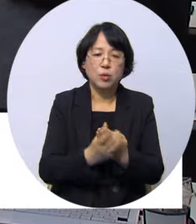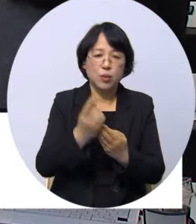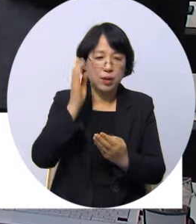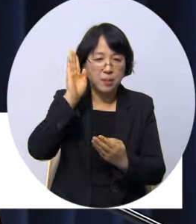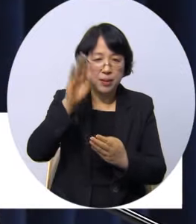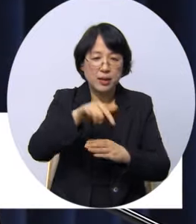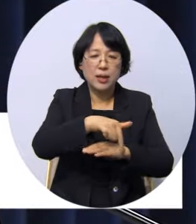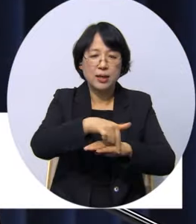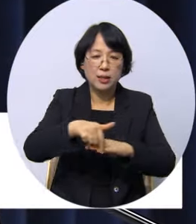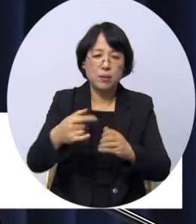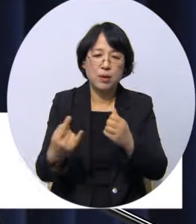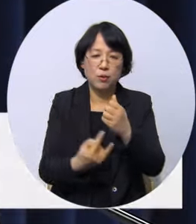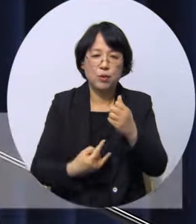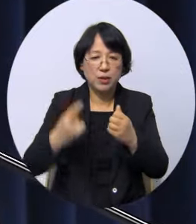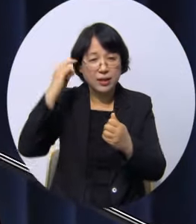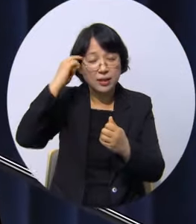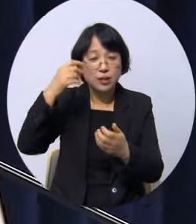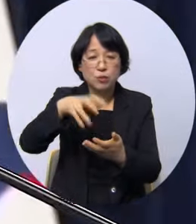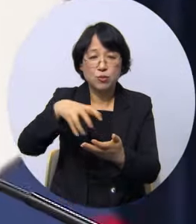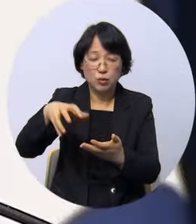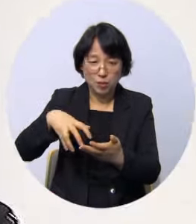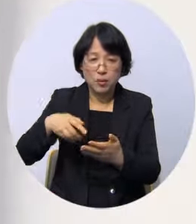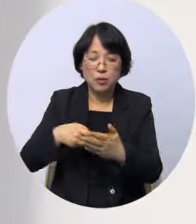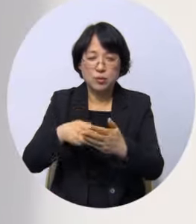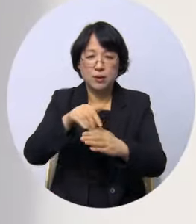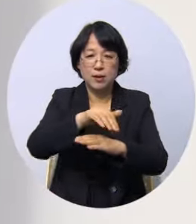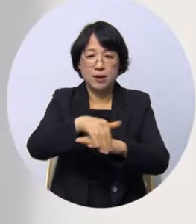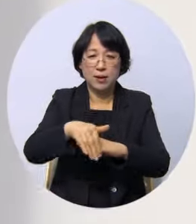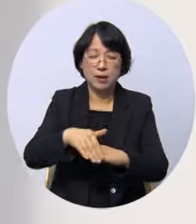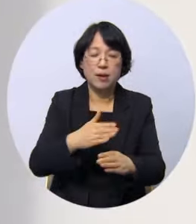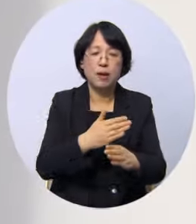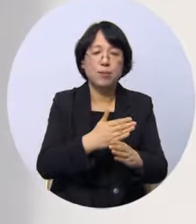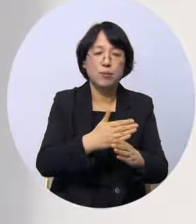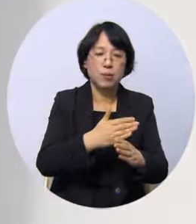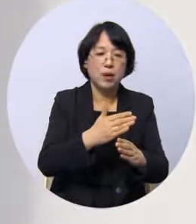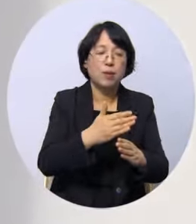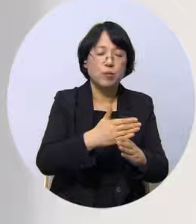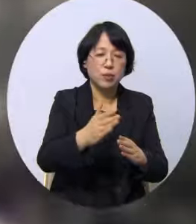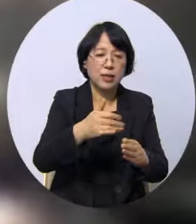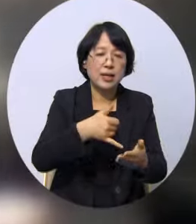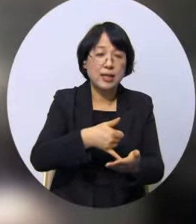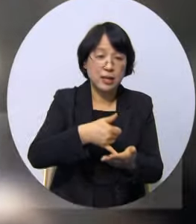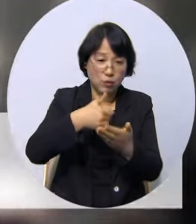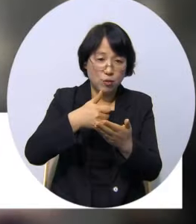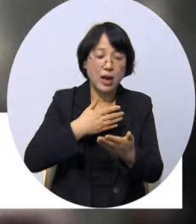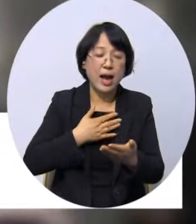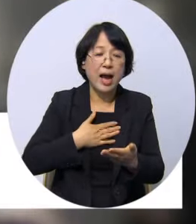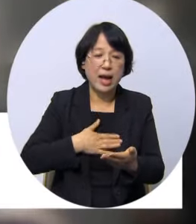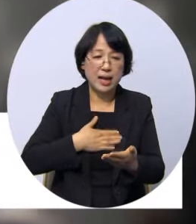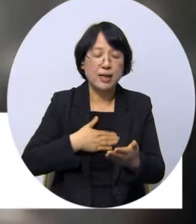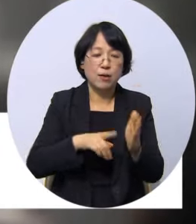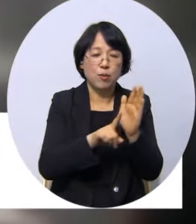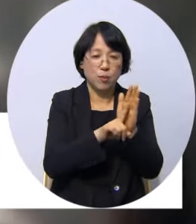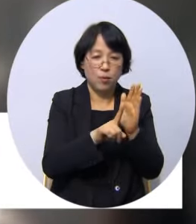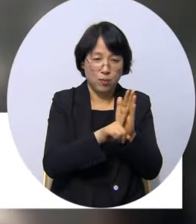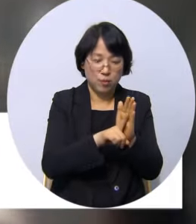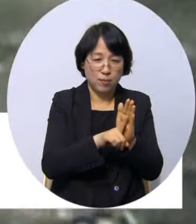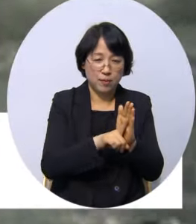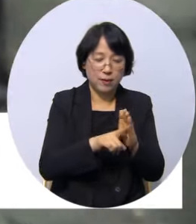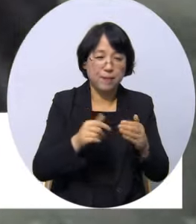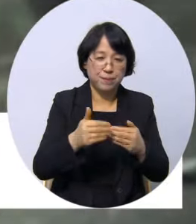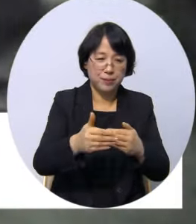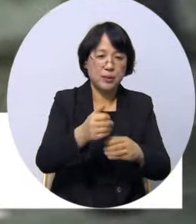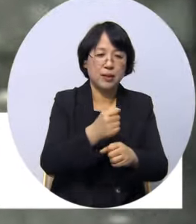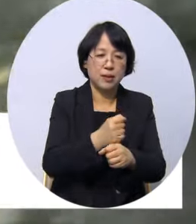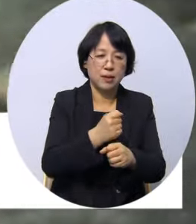의견을 실험해 추진할 방치입니다 북한 인권 제대로 알리기에도 박차를 가합니다 2026년 개관을 목표로 국립